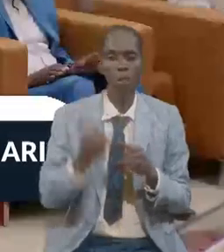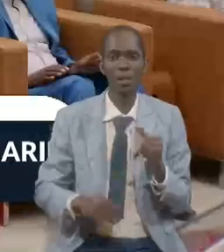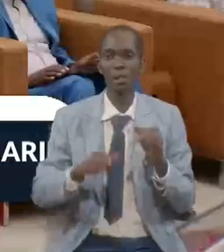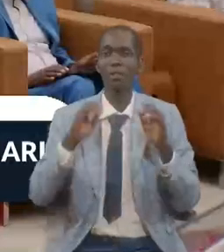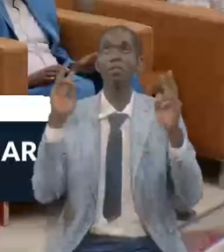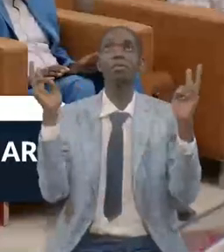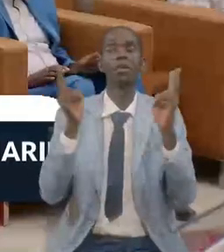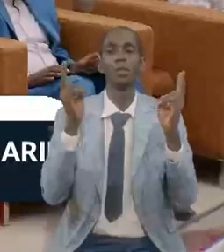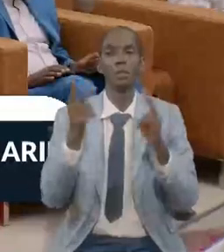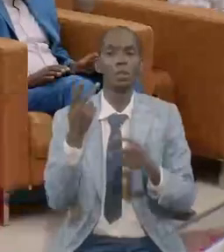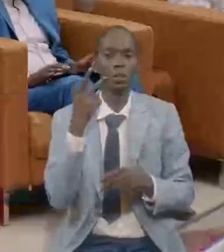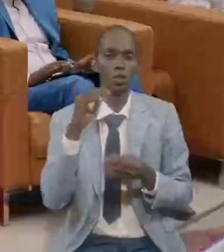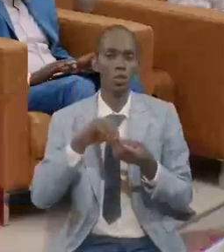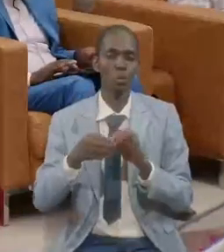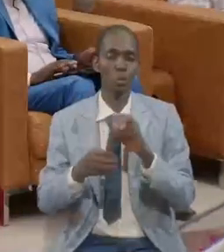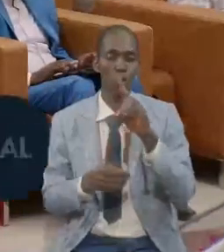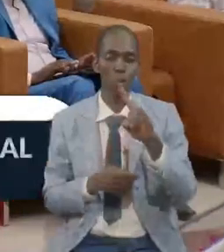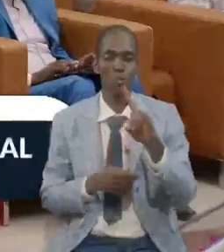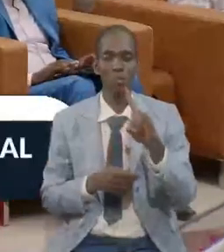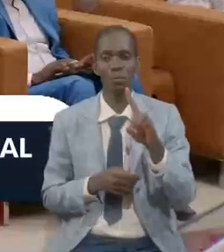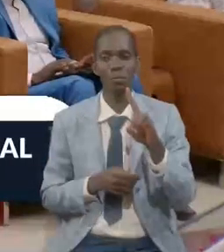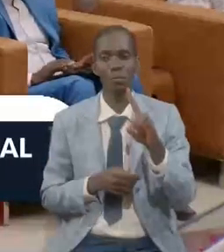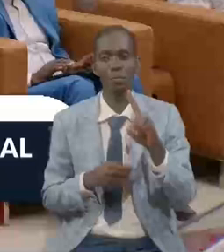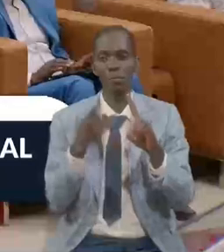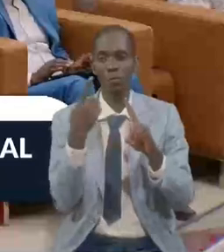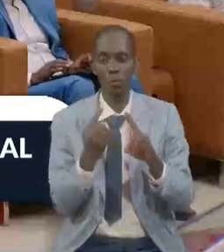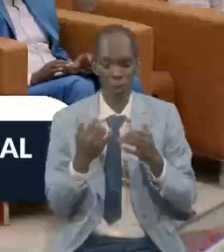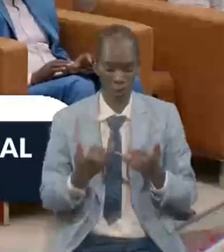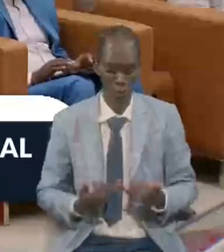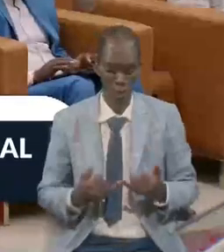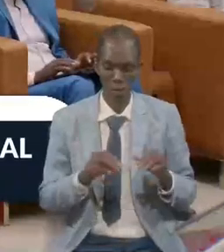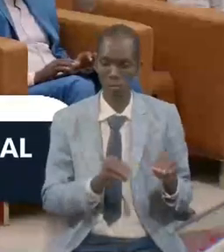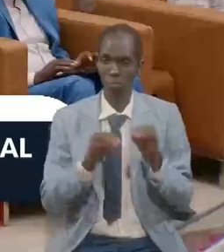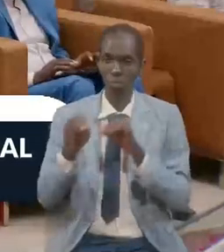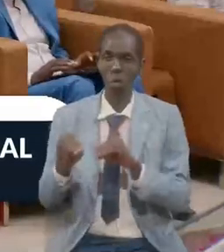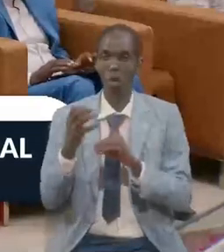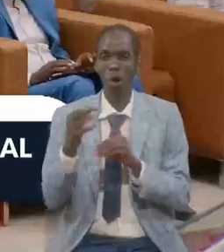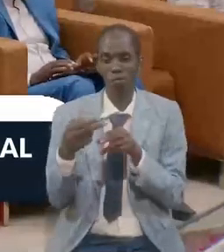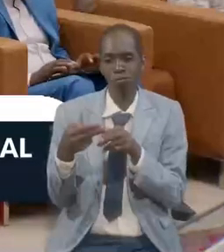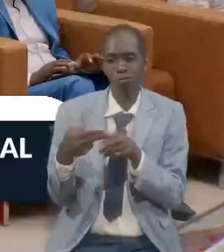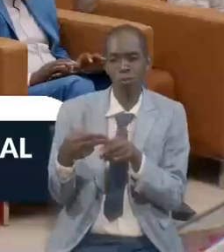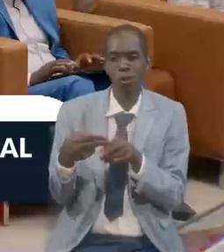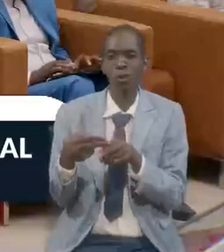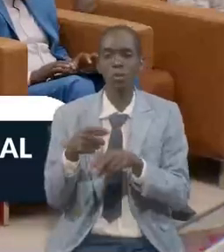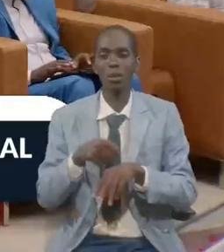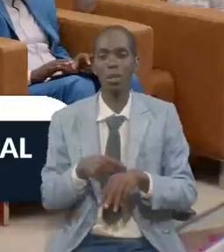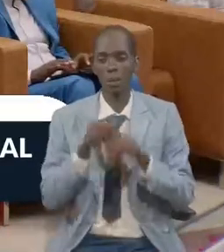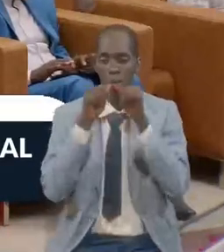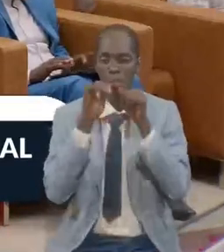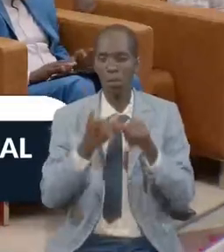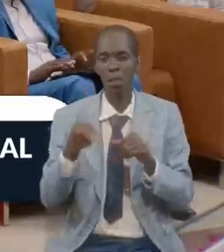triomphe incessant. Première partie, nous allons voir le placement actuel des